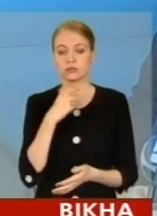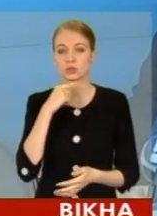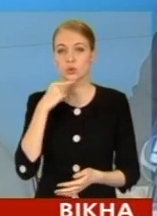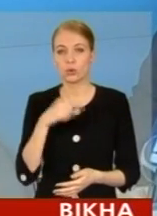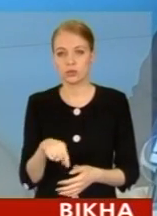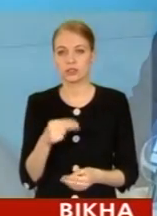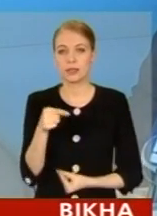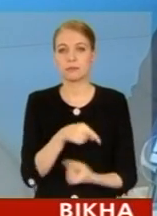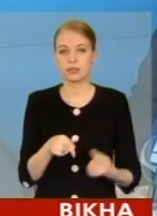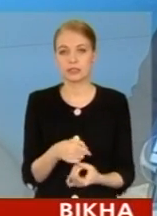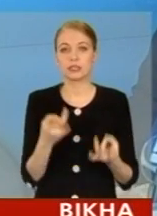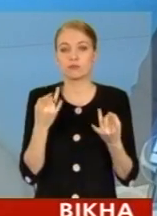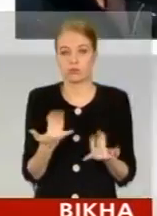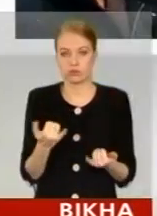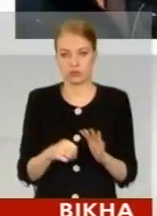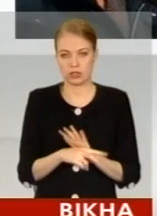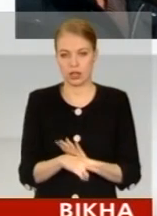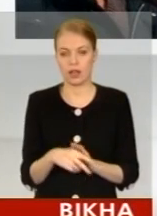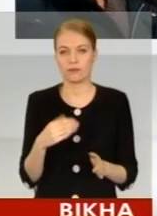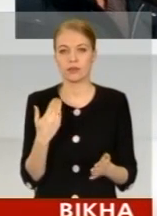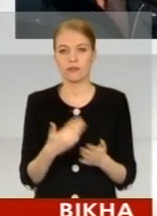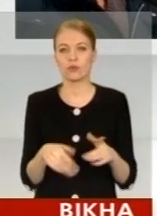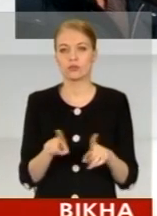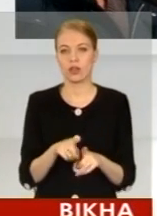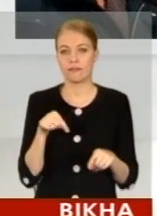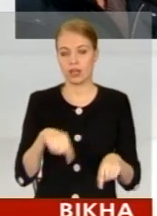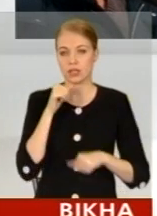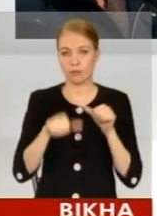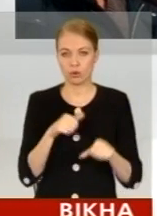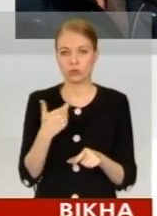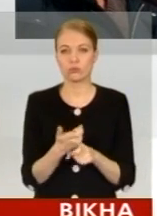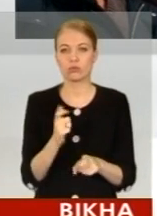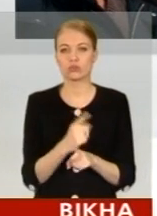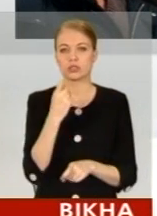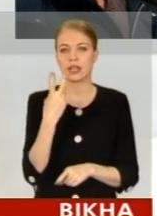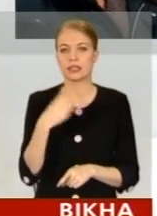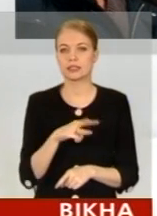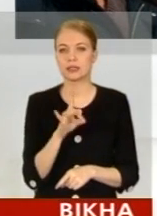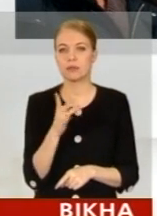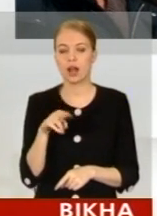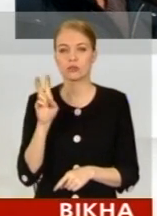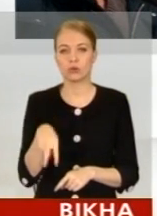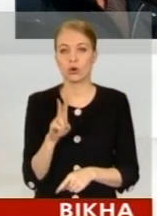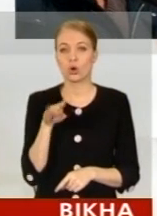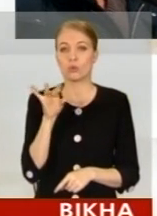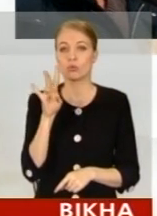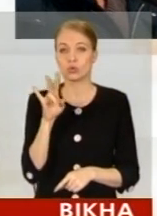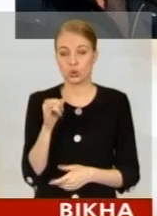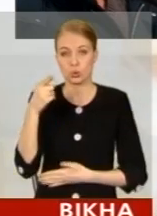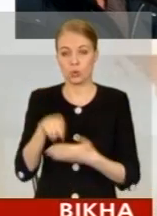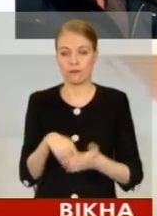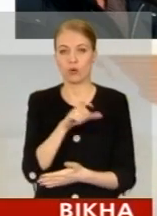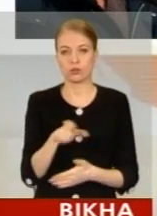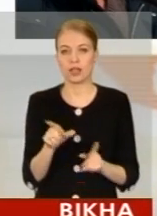Росії бізнес просто тікає. Дешті капіталів в цьому році більше 130 мільярдів доларів. Путіну довір'я іменно